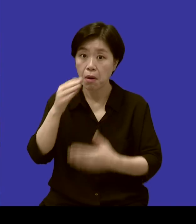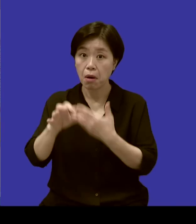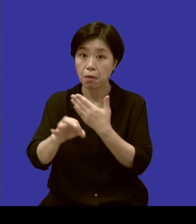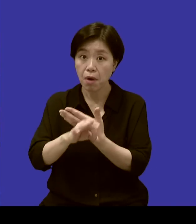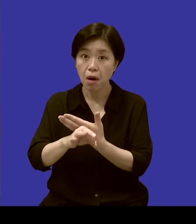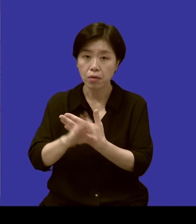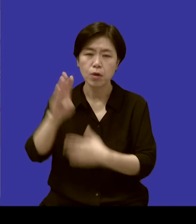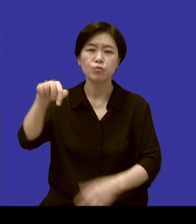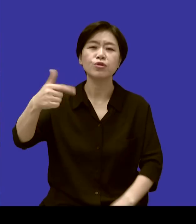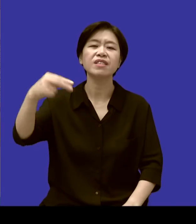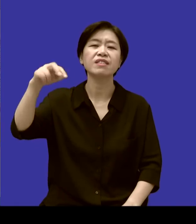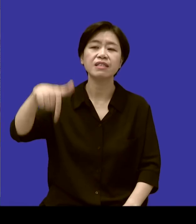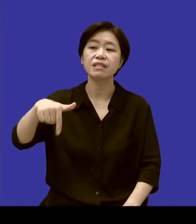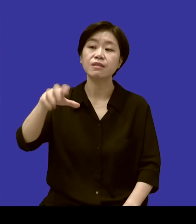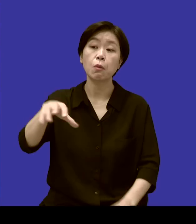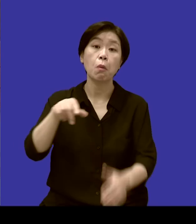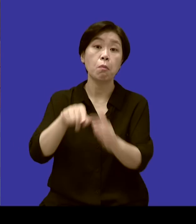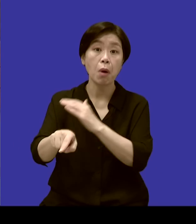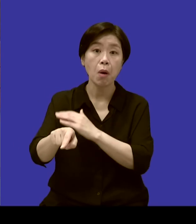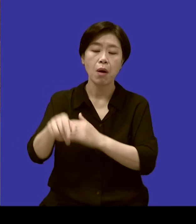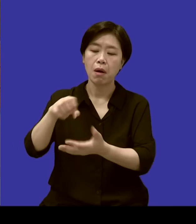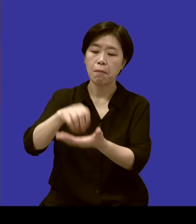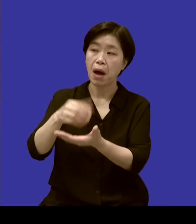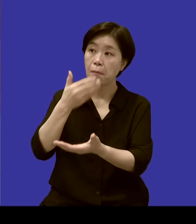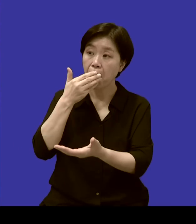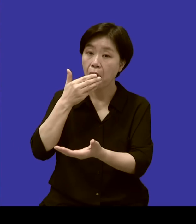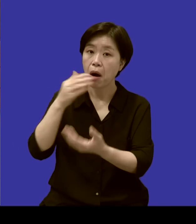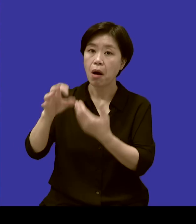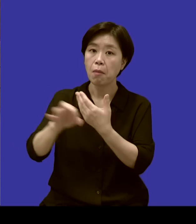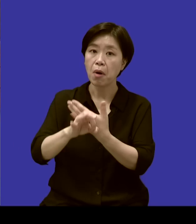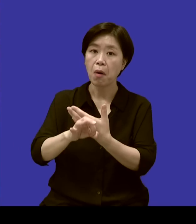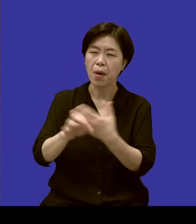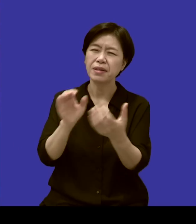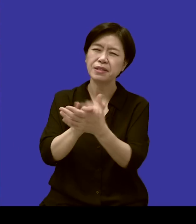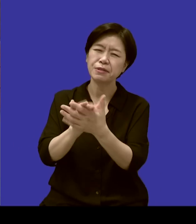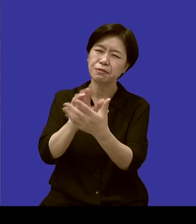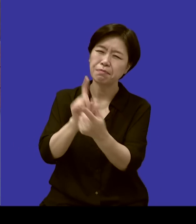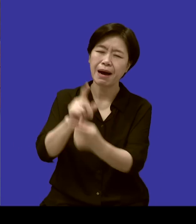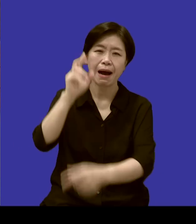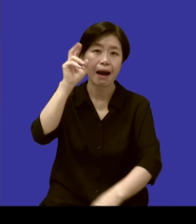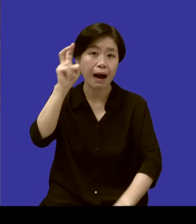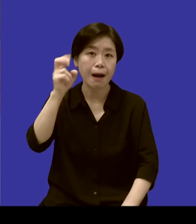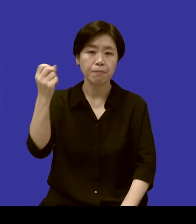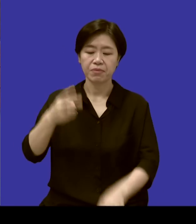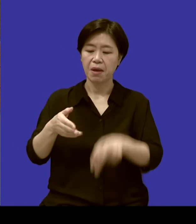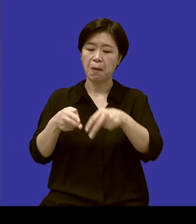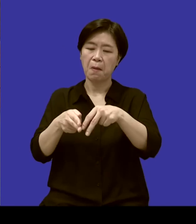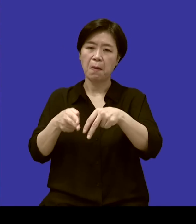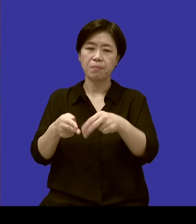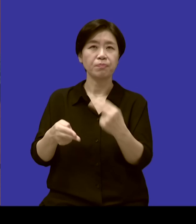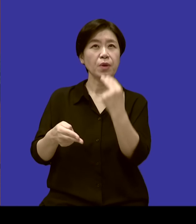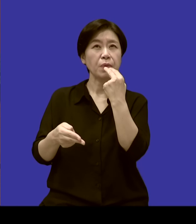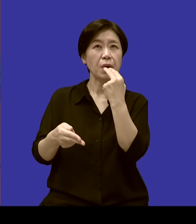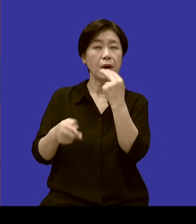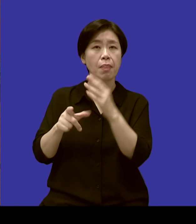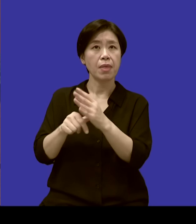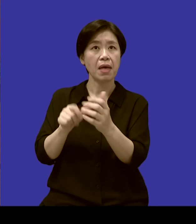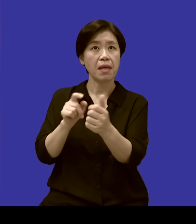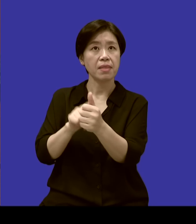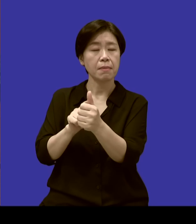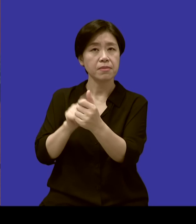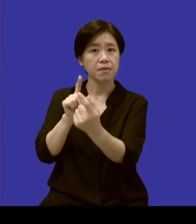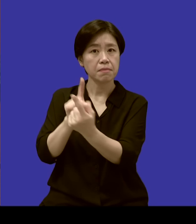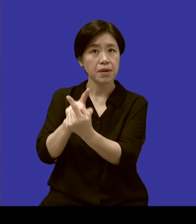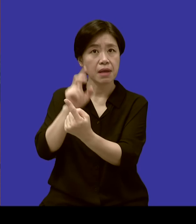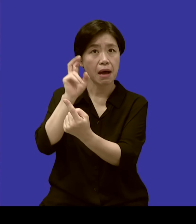건전한 제가 저번에서 친구들을 건전한. 만났을 근데 테고 경양식을 먹으면 아닌 거예요? 위험한 거죠. 커피 먹었다가 큰일 나고. 네, 이거면 위험한